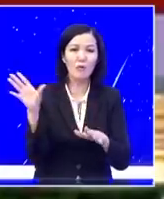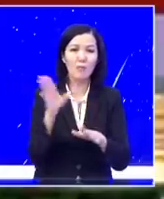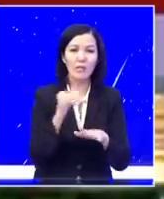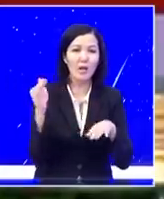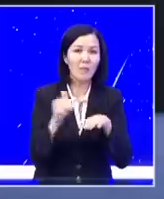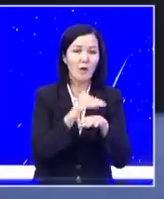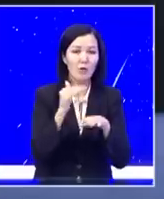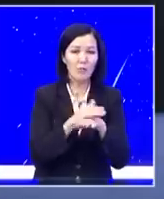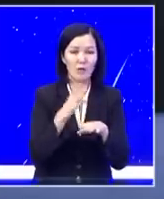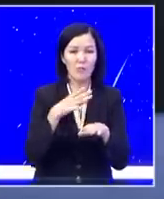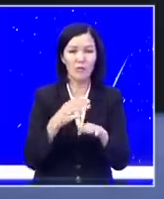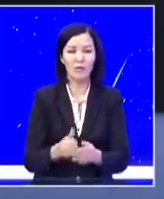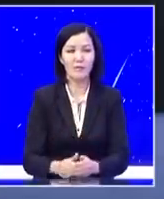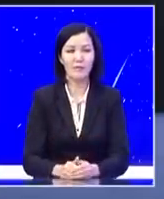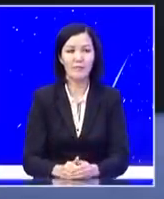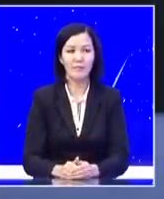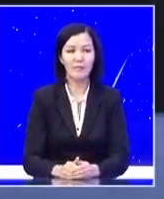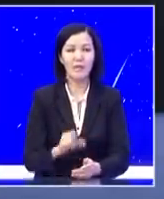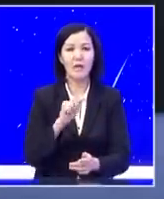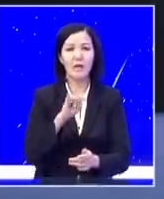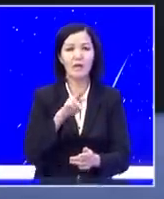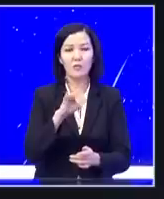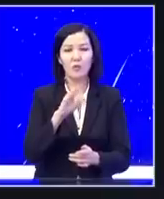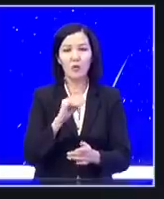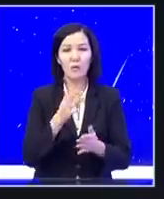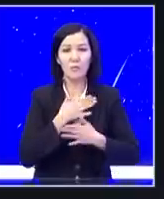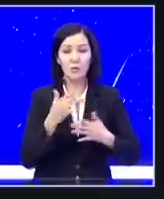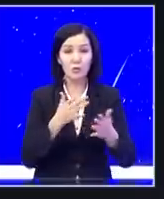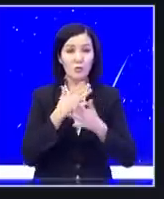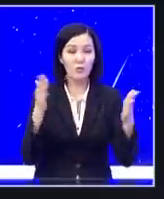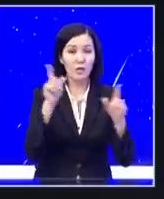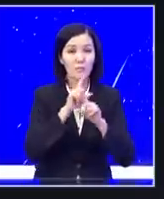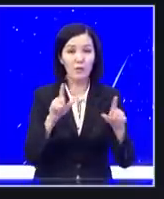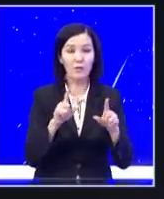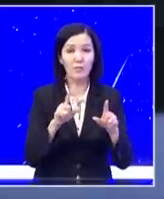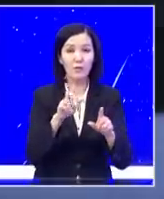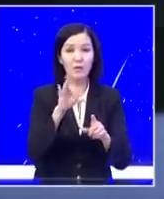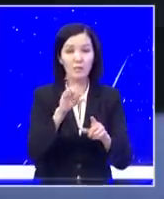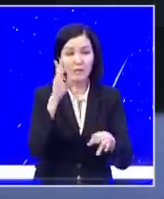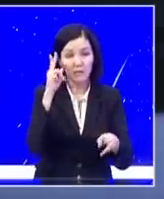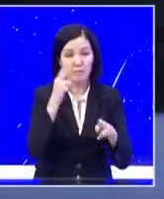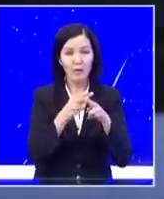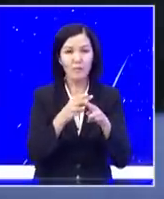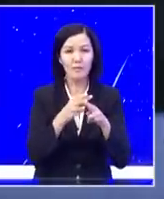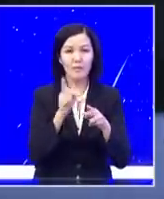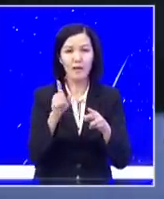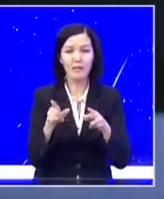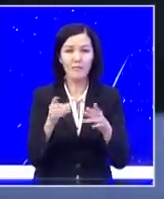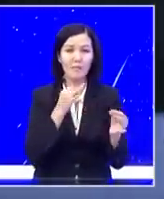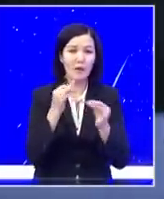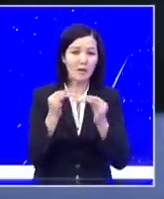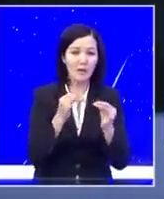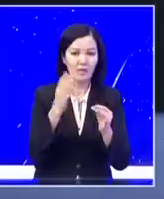болды. Айтуға оңай, мен үшін де бір үлкен мектеп болды. Бисен ағаның да тәлімін алдық. Ол кісілердің адамға деген